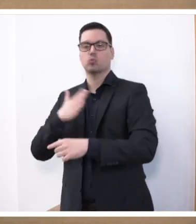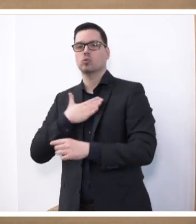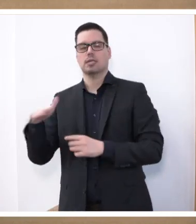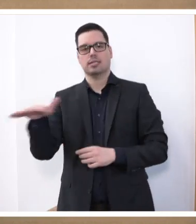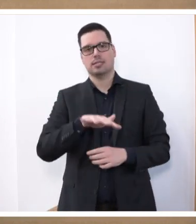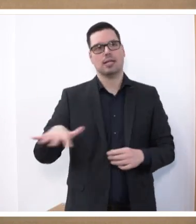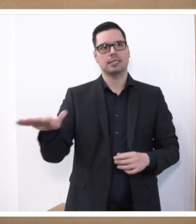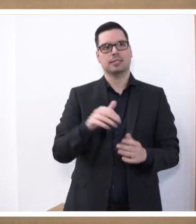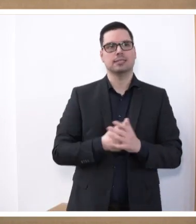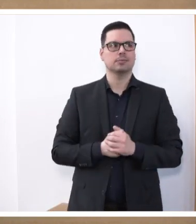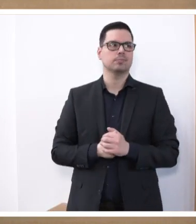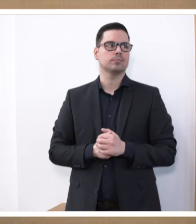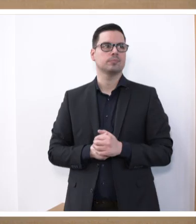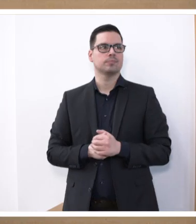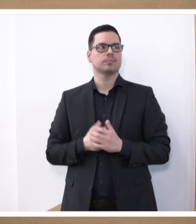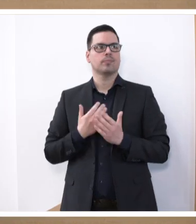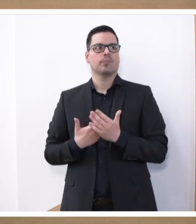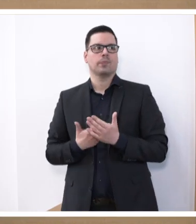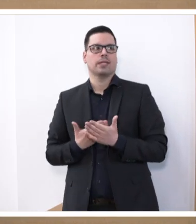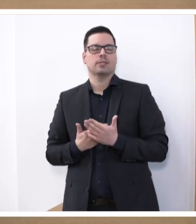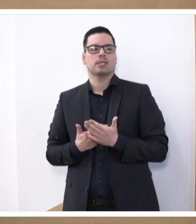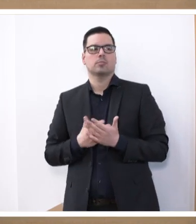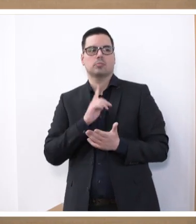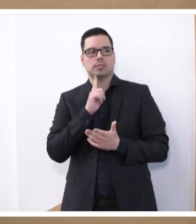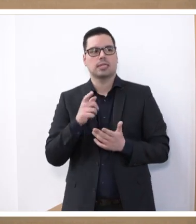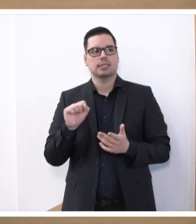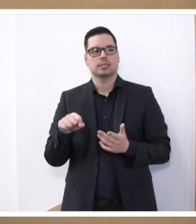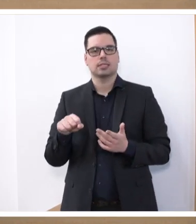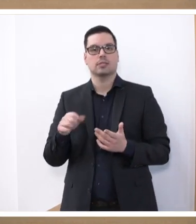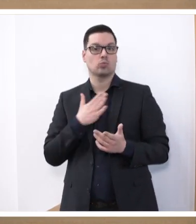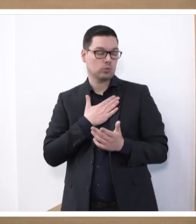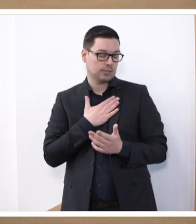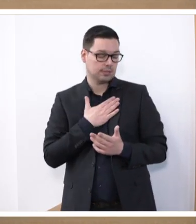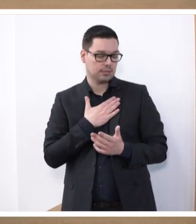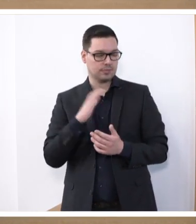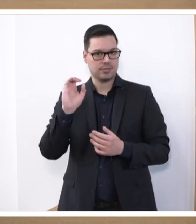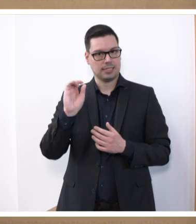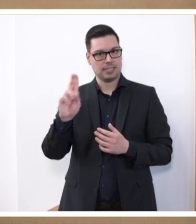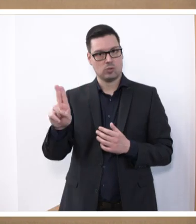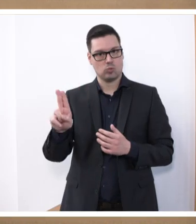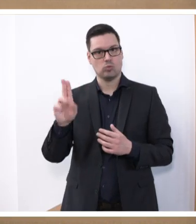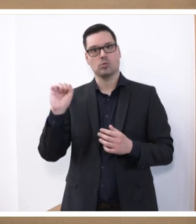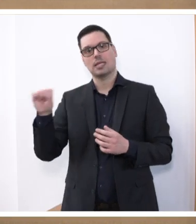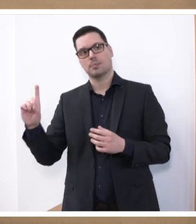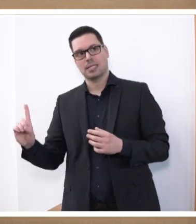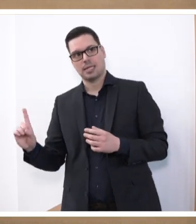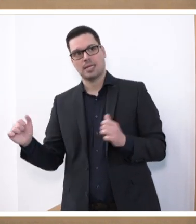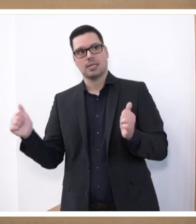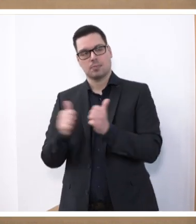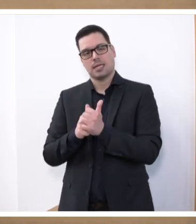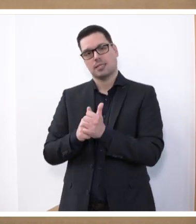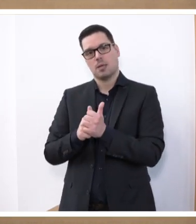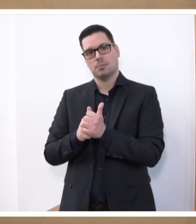Landes ähm von daher kann ich schon sagen dass es uns als cdufaktion gemeinsam mit tsd heute